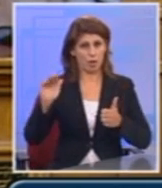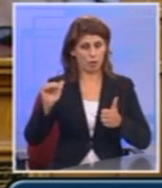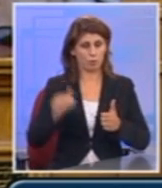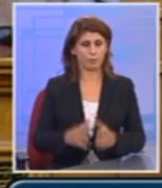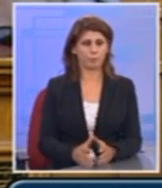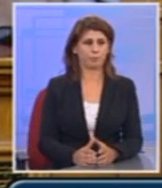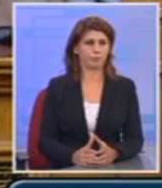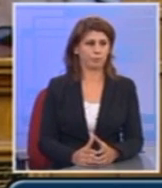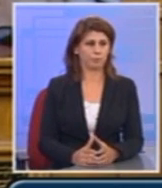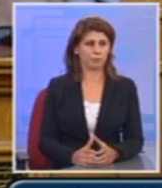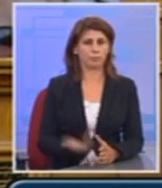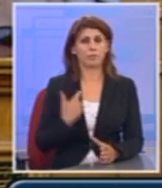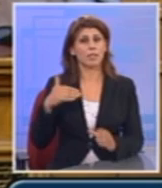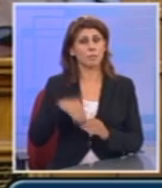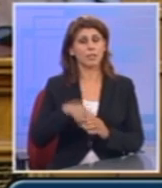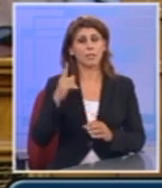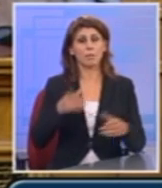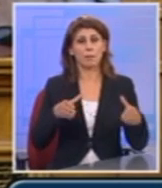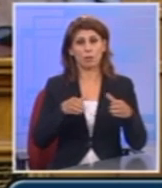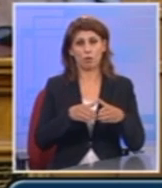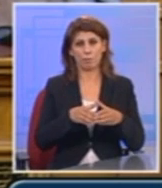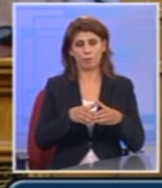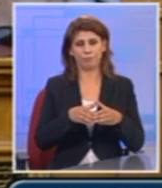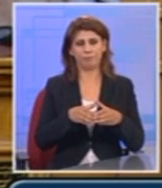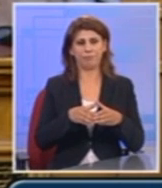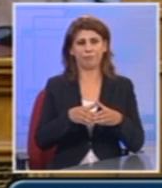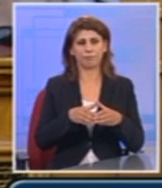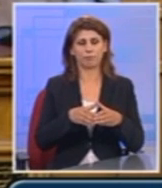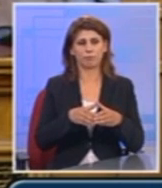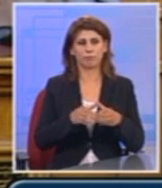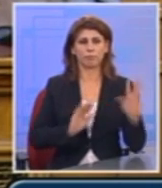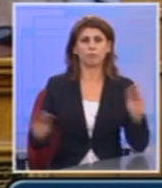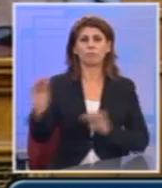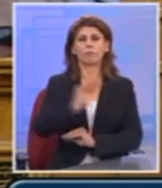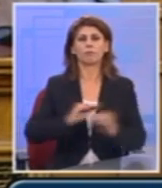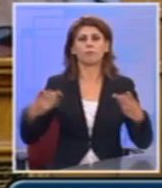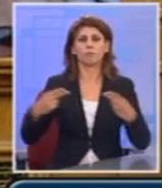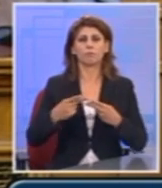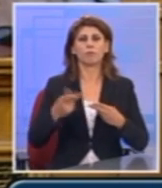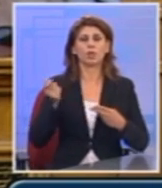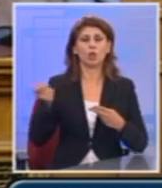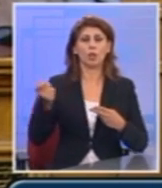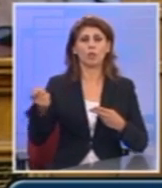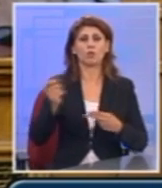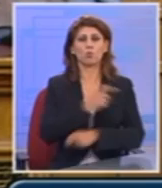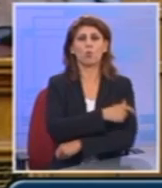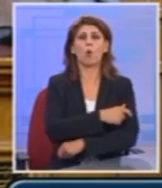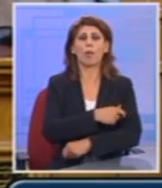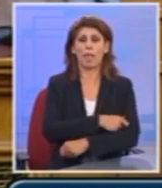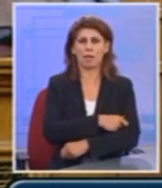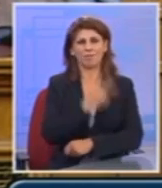θα συμμετάσχουμε σε μία επιτροπή για την αναδιάρθρωση του χρέους των ηνωμένων εθνών βλέπετε